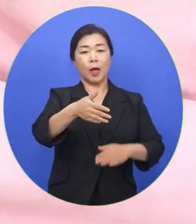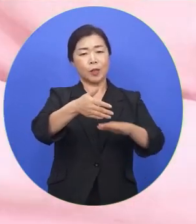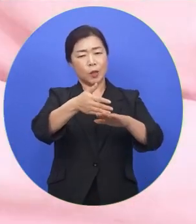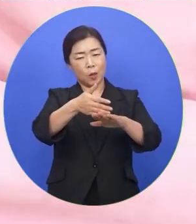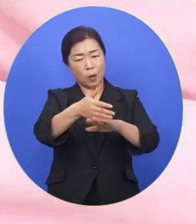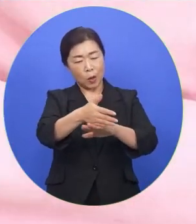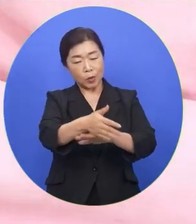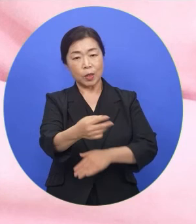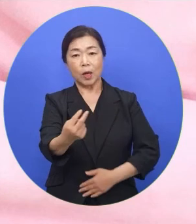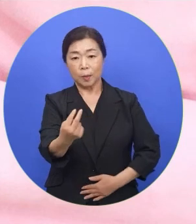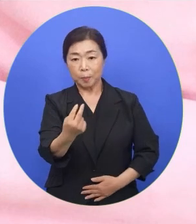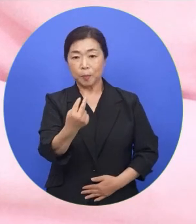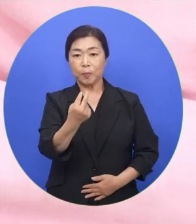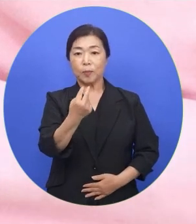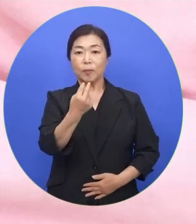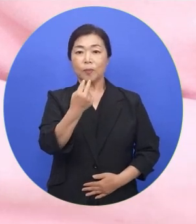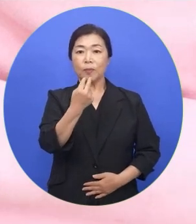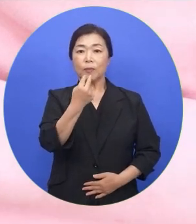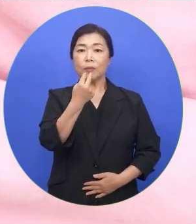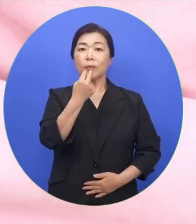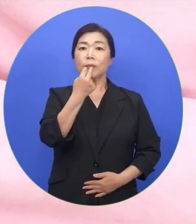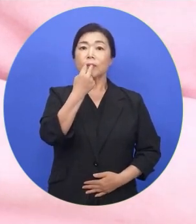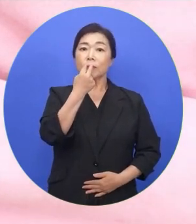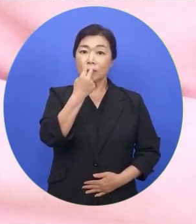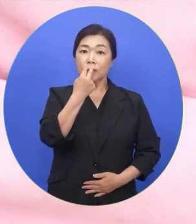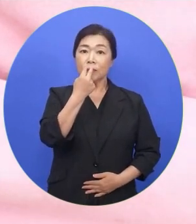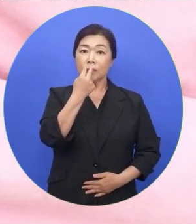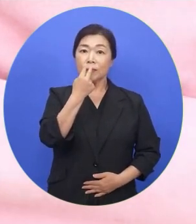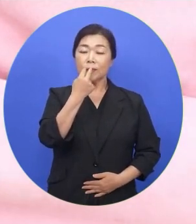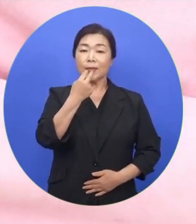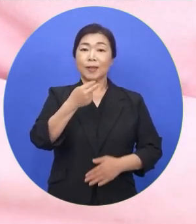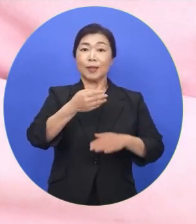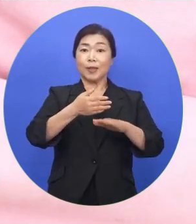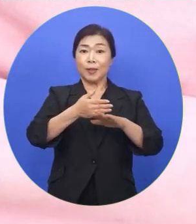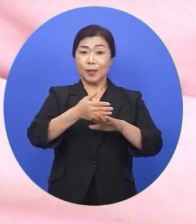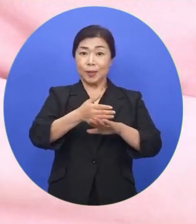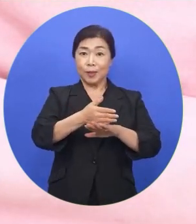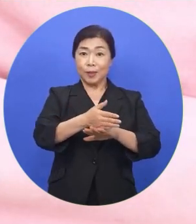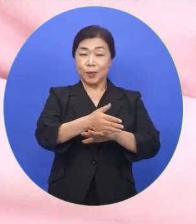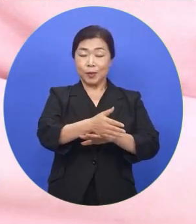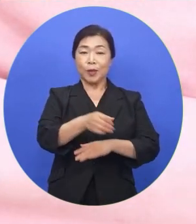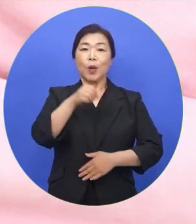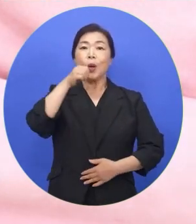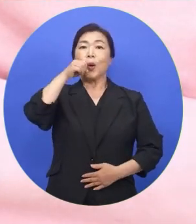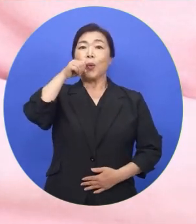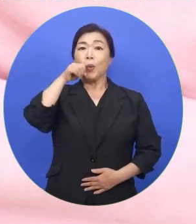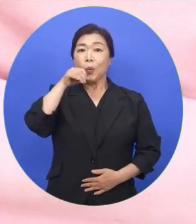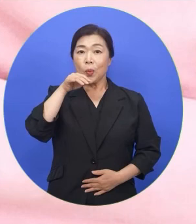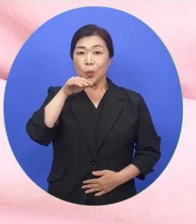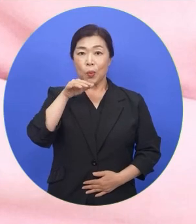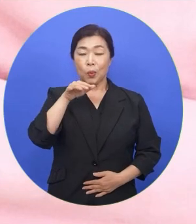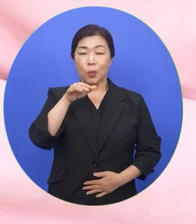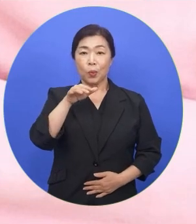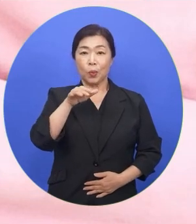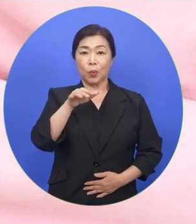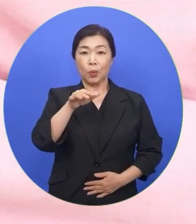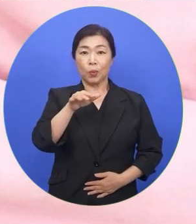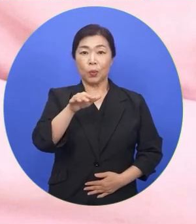다시 천천히 코로 숨을 들이쉬고 천천히 입으로 숨을